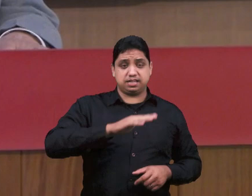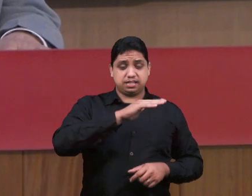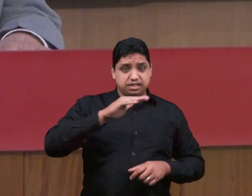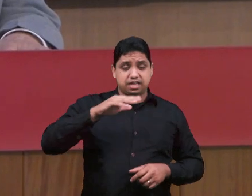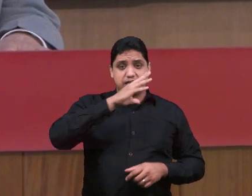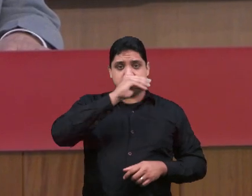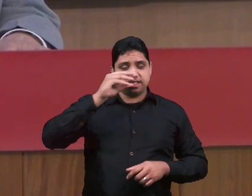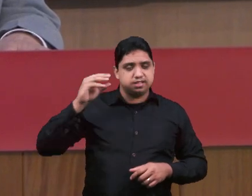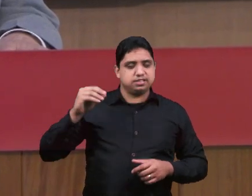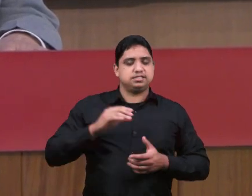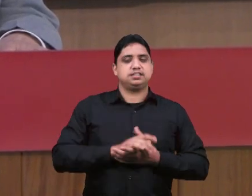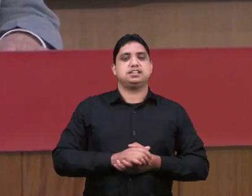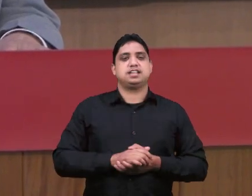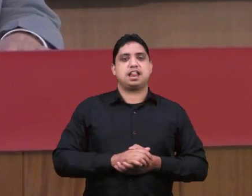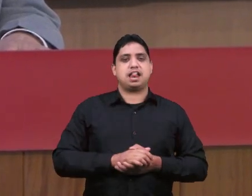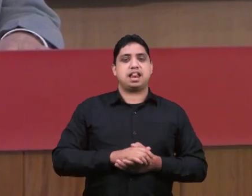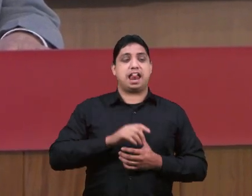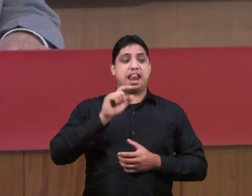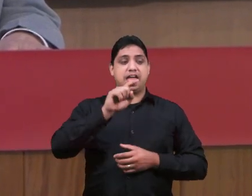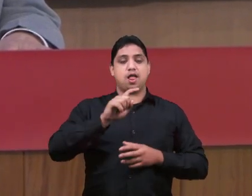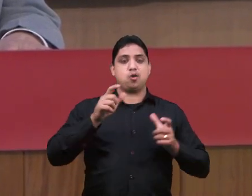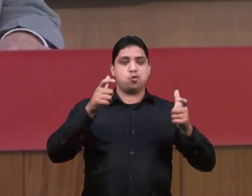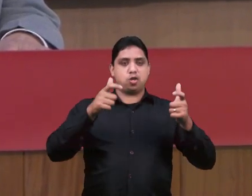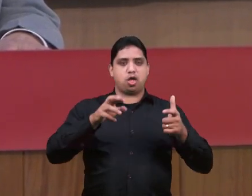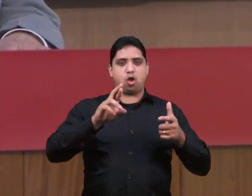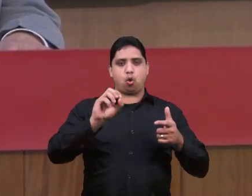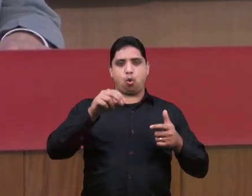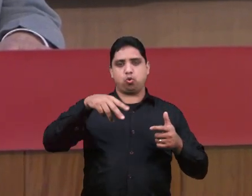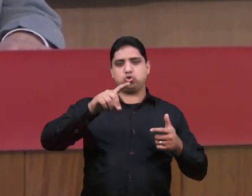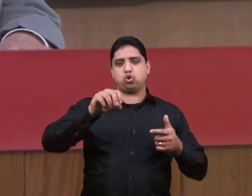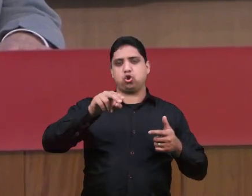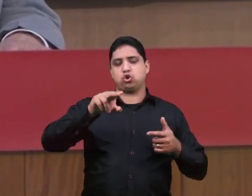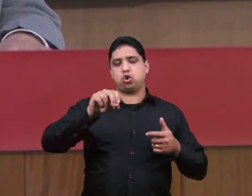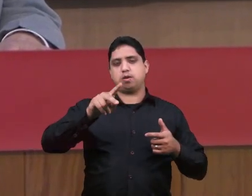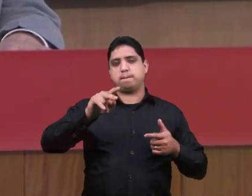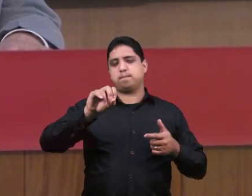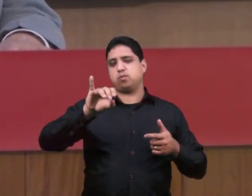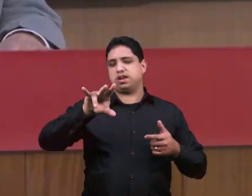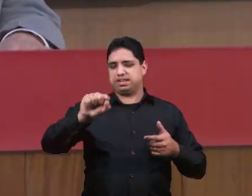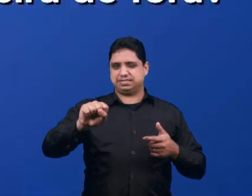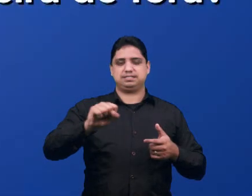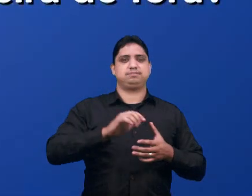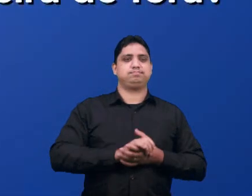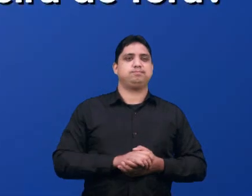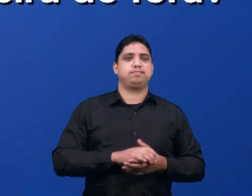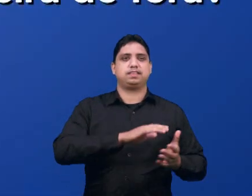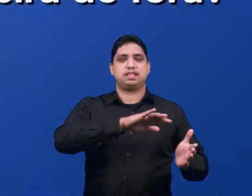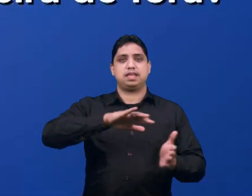enfants intermédiaires et adolescents vont répondre dans la ville de Rondonópolis, dans l'état de Mato Grosso.